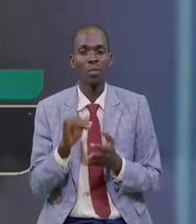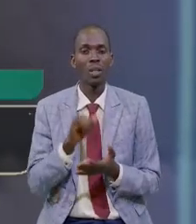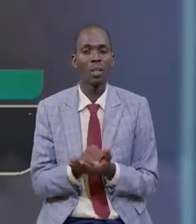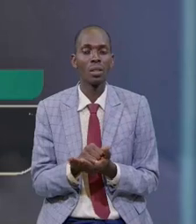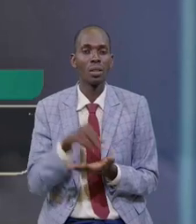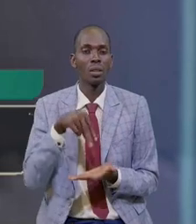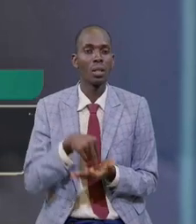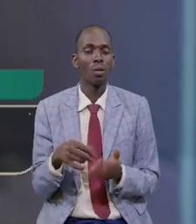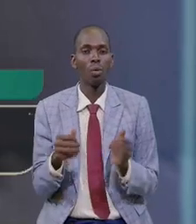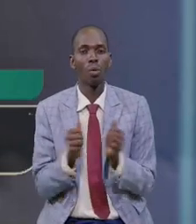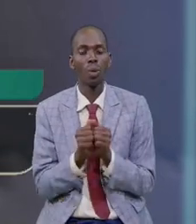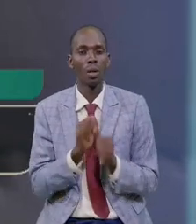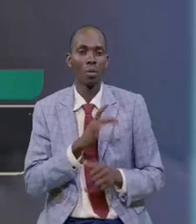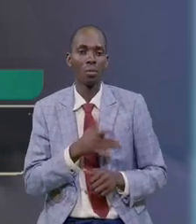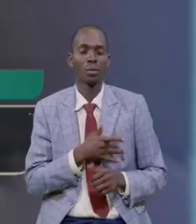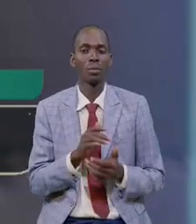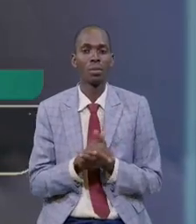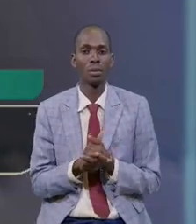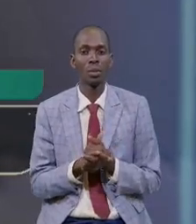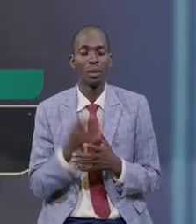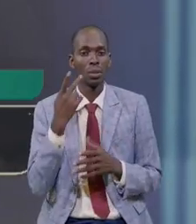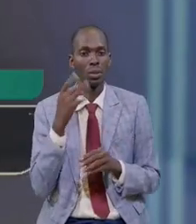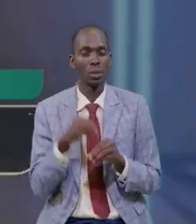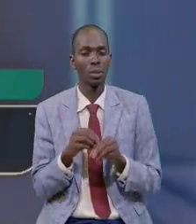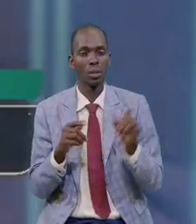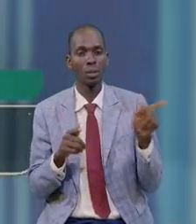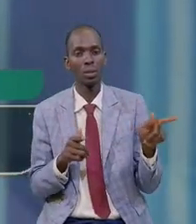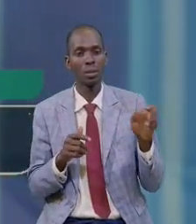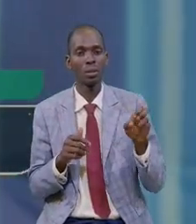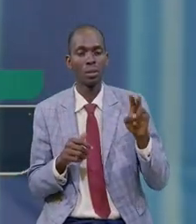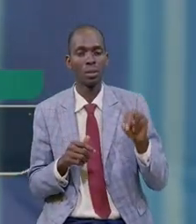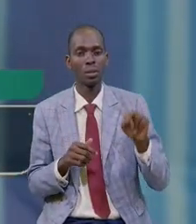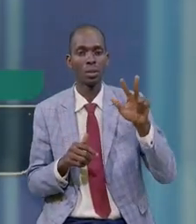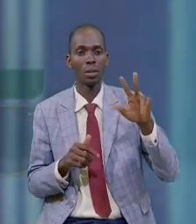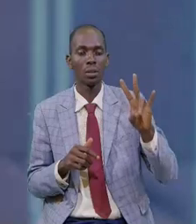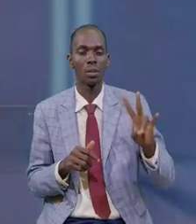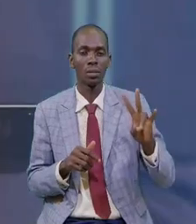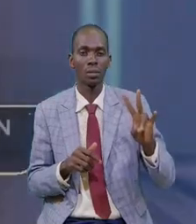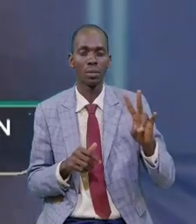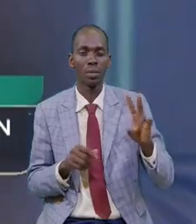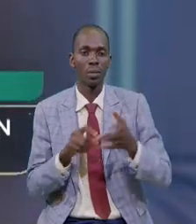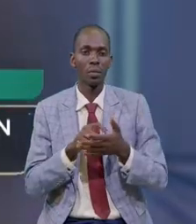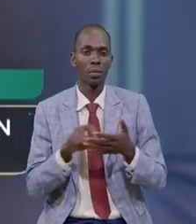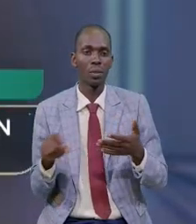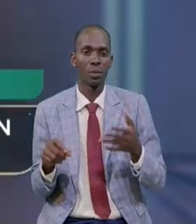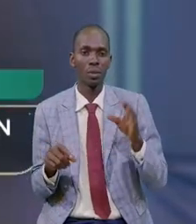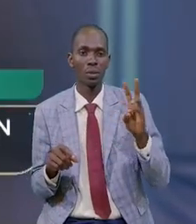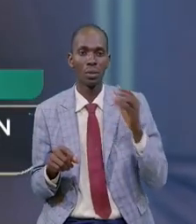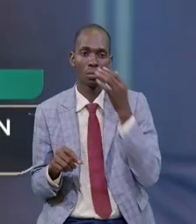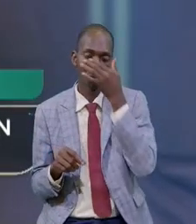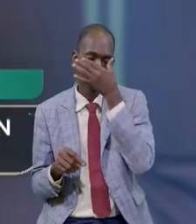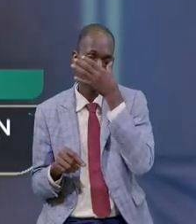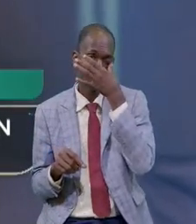délibérée qui tient avec la conviction Genèse 37